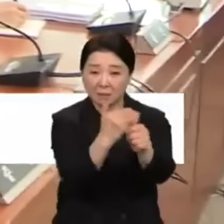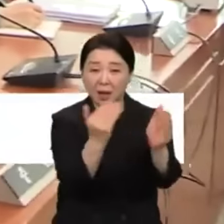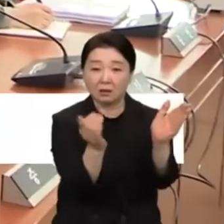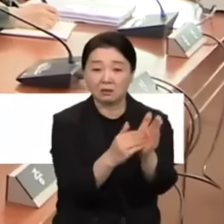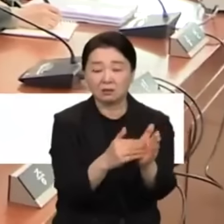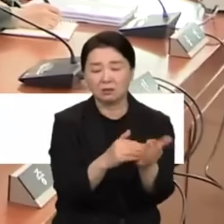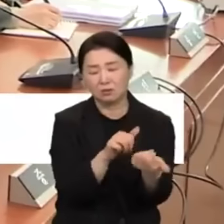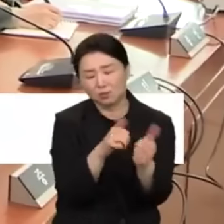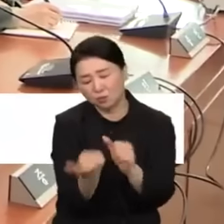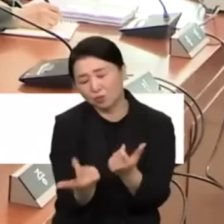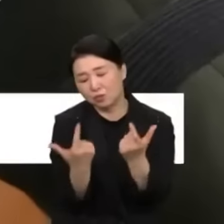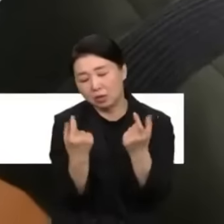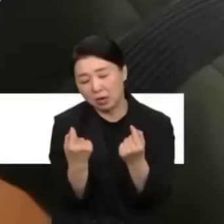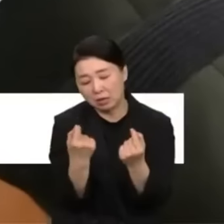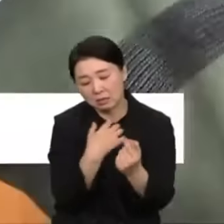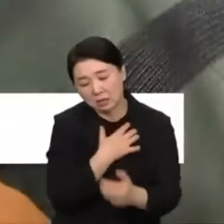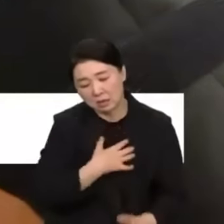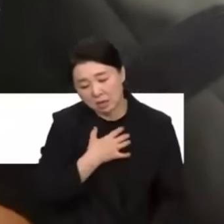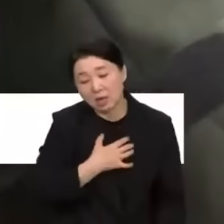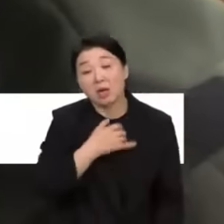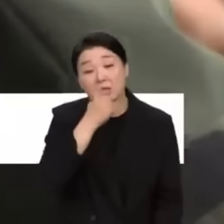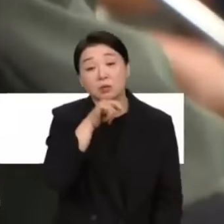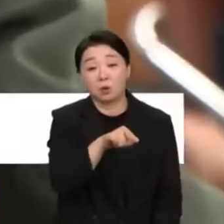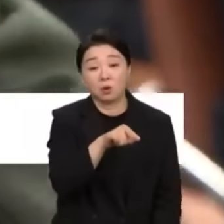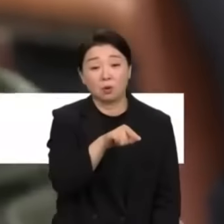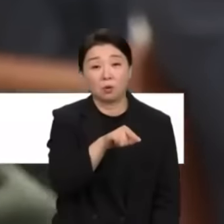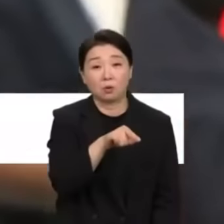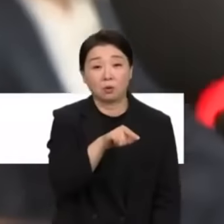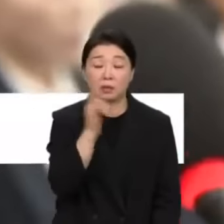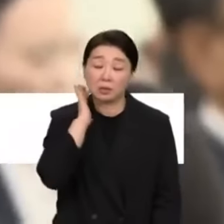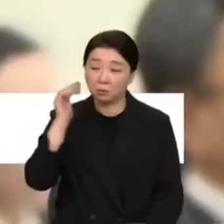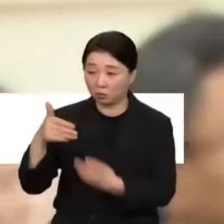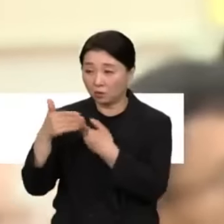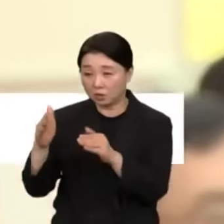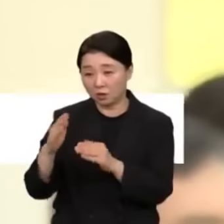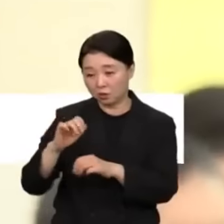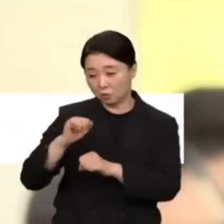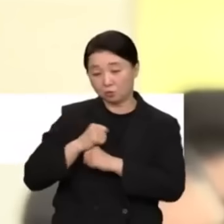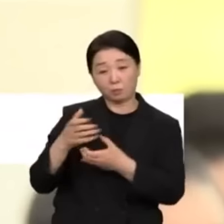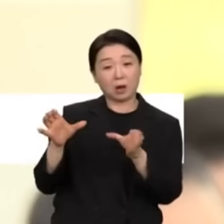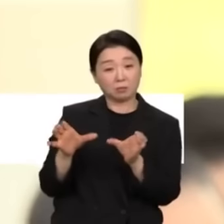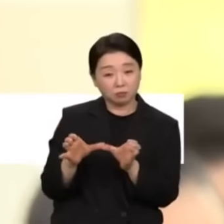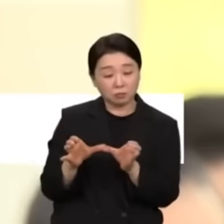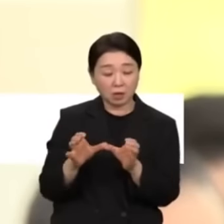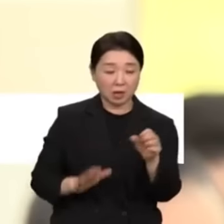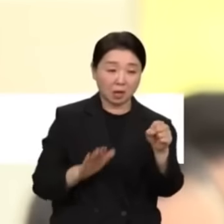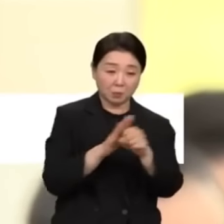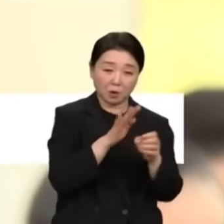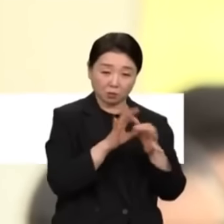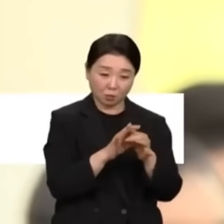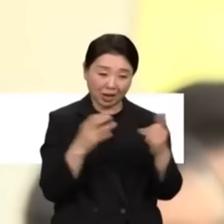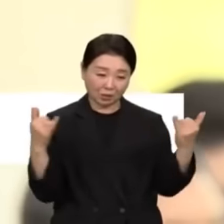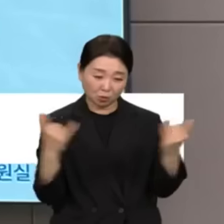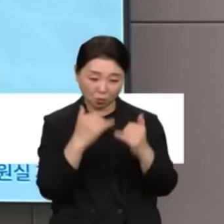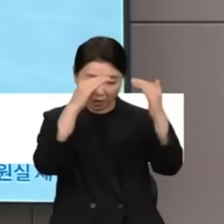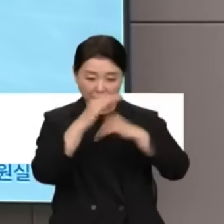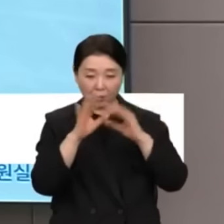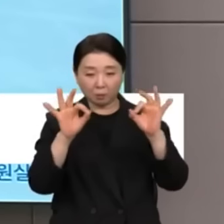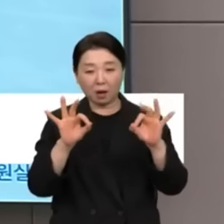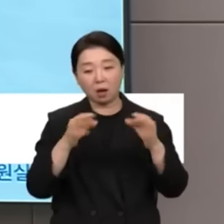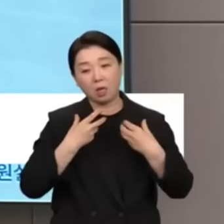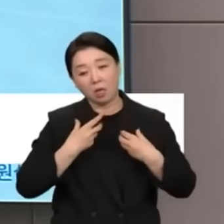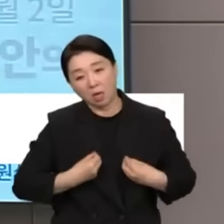같은 시간을 보냈다는 박 전 단장은 당시 대통령실과 국방부, 해병대 간 통화 기록을 보고